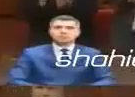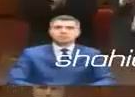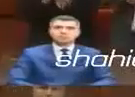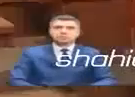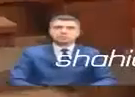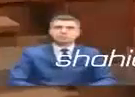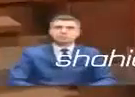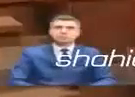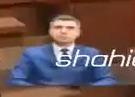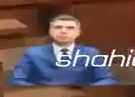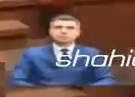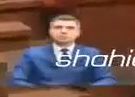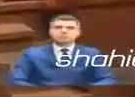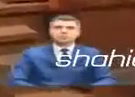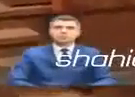وبركاته